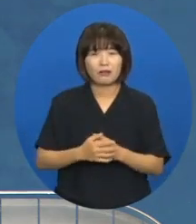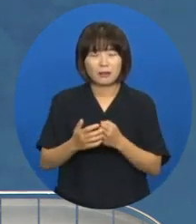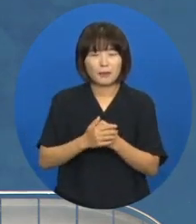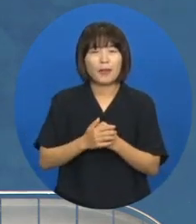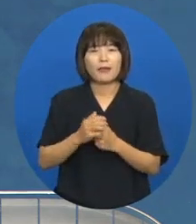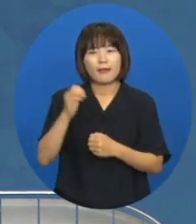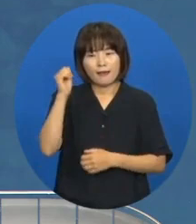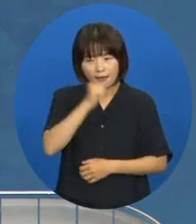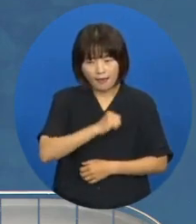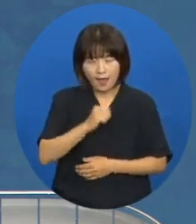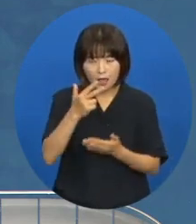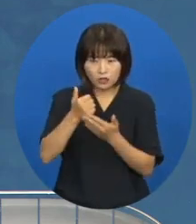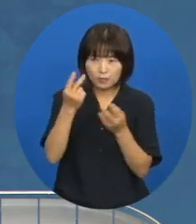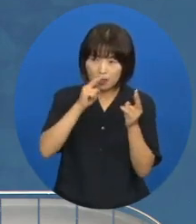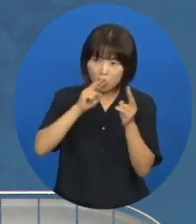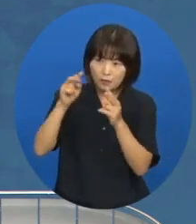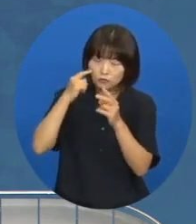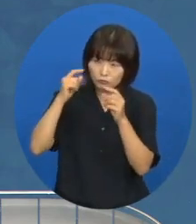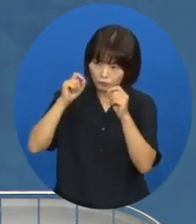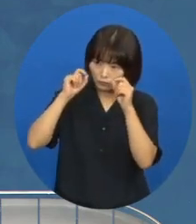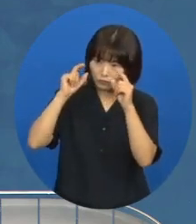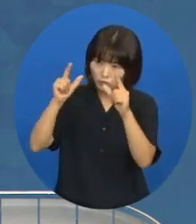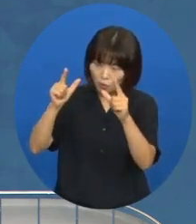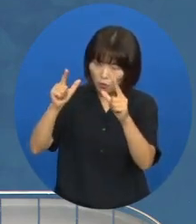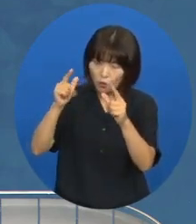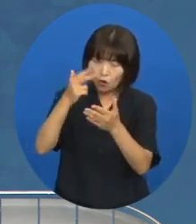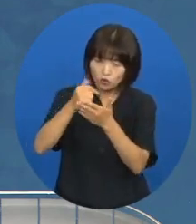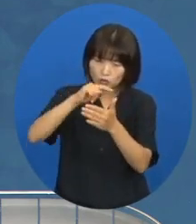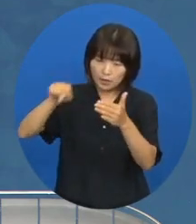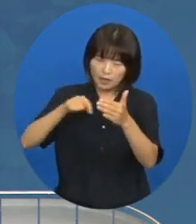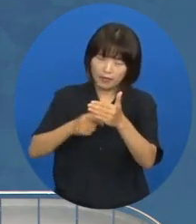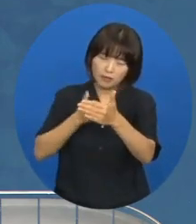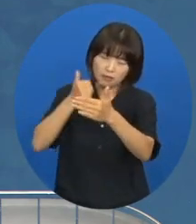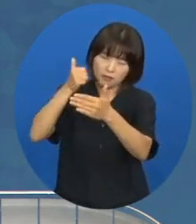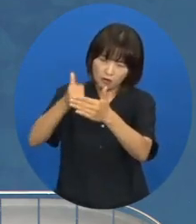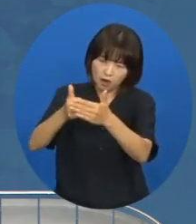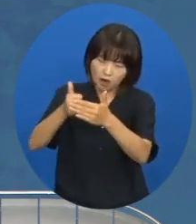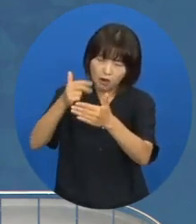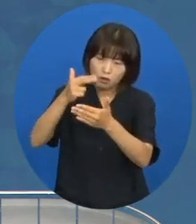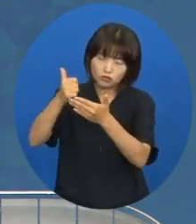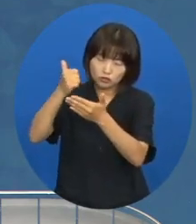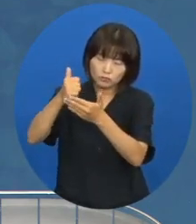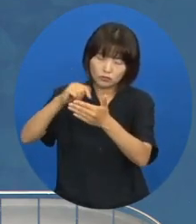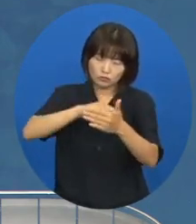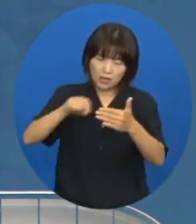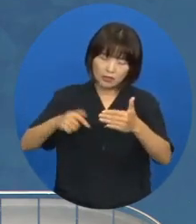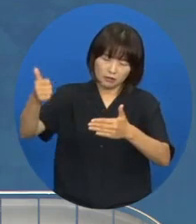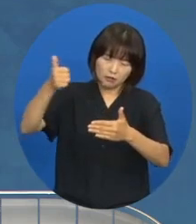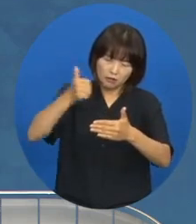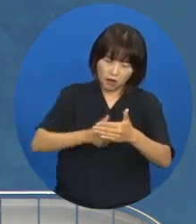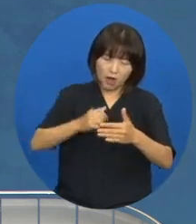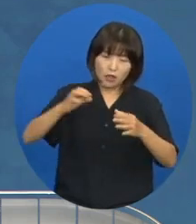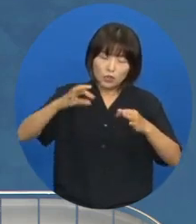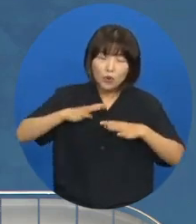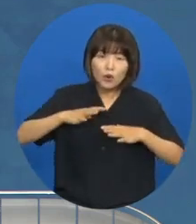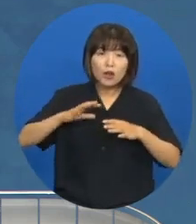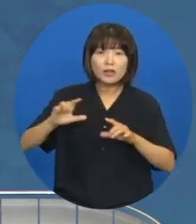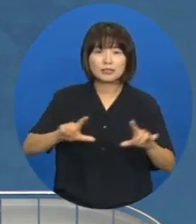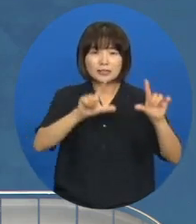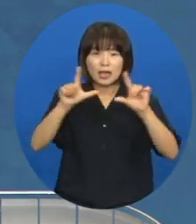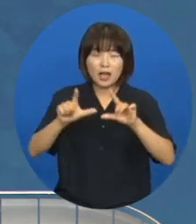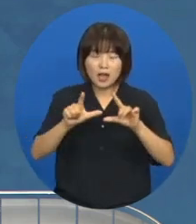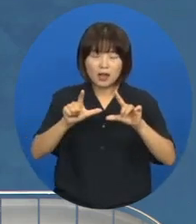그러니까 주님을 바라보는 눈이 뜨이고 주님 안에 거하고 주님이 우리 안에 거하는 이 놀라운 삶을 실제로